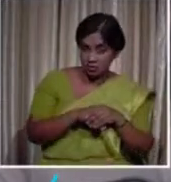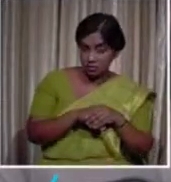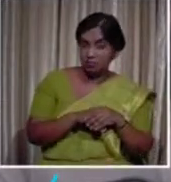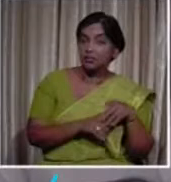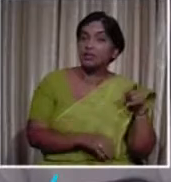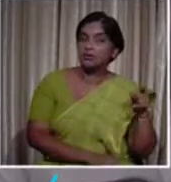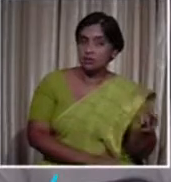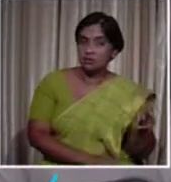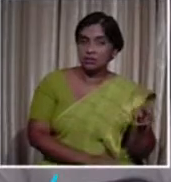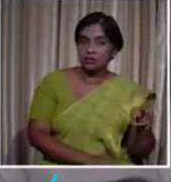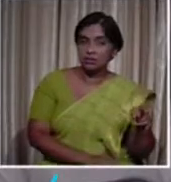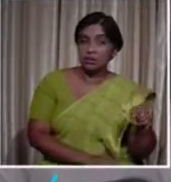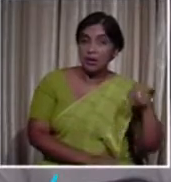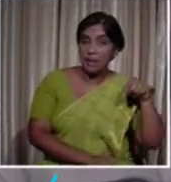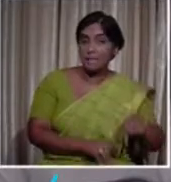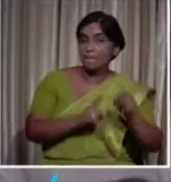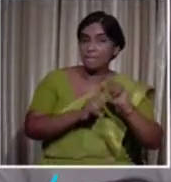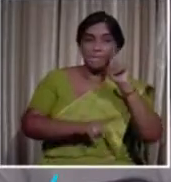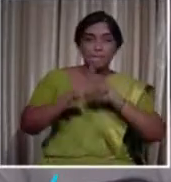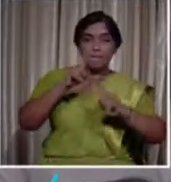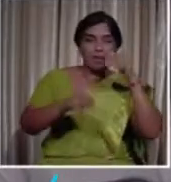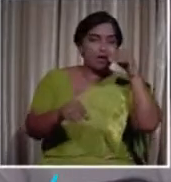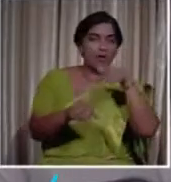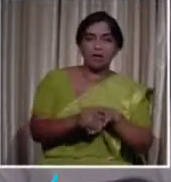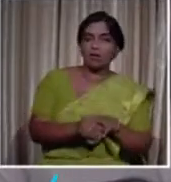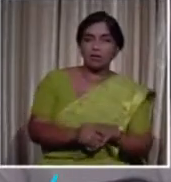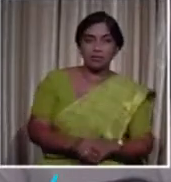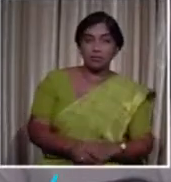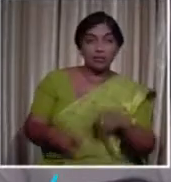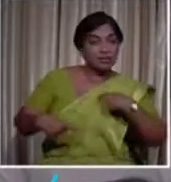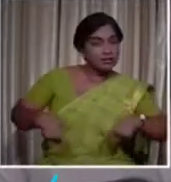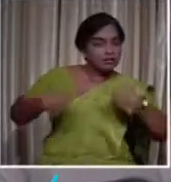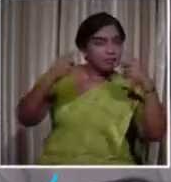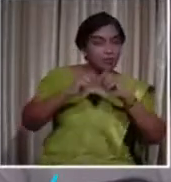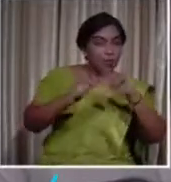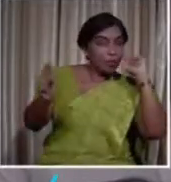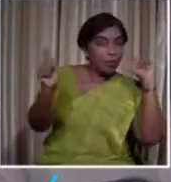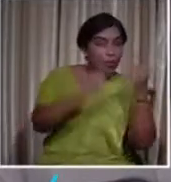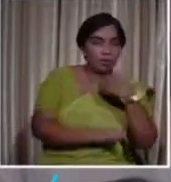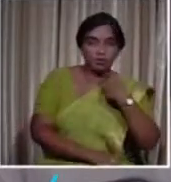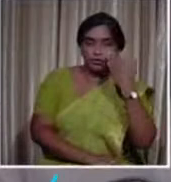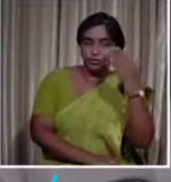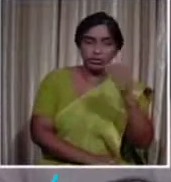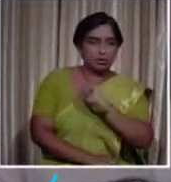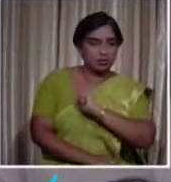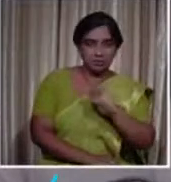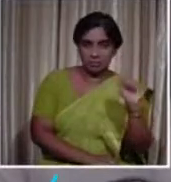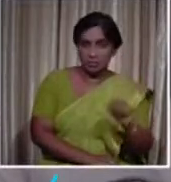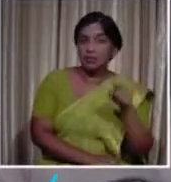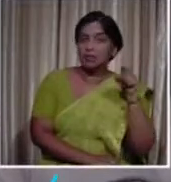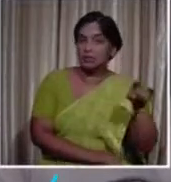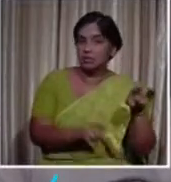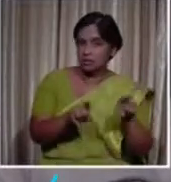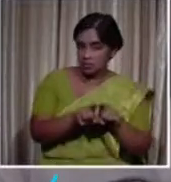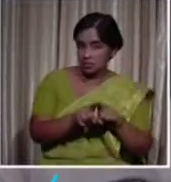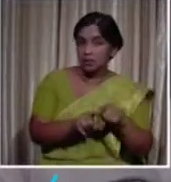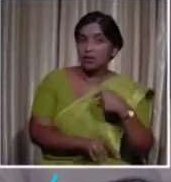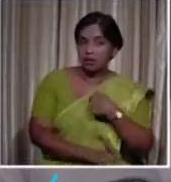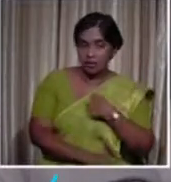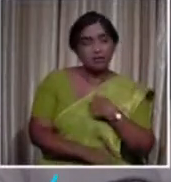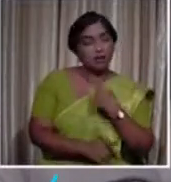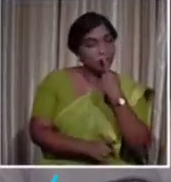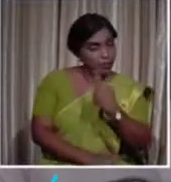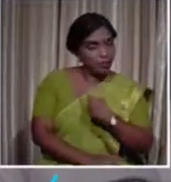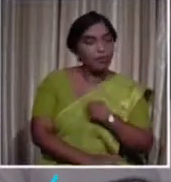කවිරත්න මැතිතුමාවත් මේ පාර්ලිමේන්තුව ඇතුලේ අභියෝග හමුවේ පලා යනවා මම දැකලා නැහැ ඒ නිසා මම මේ